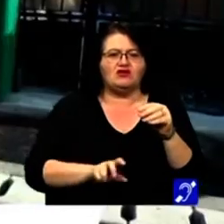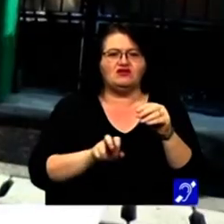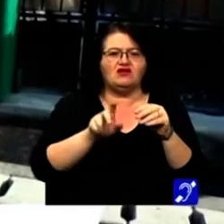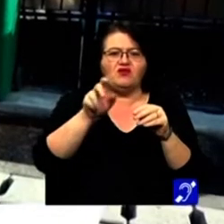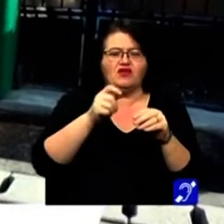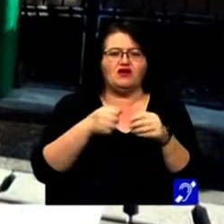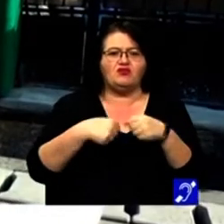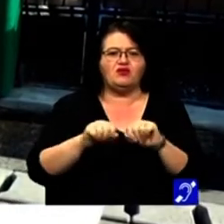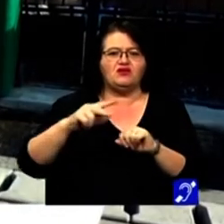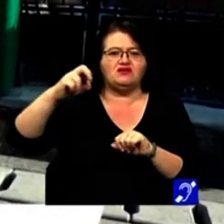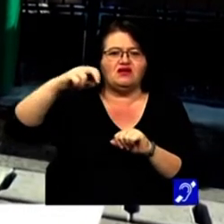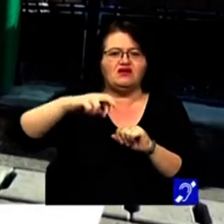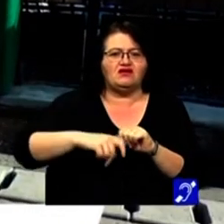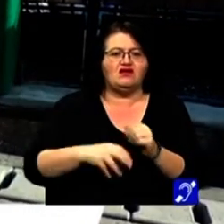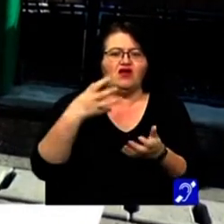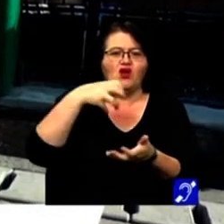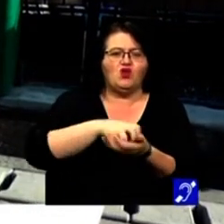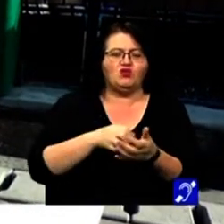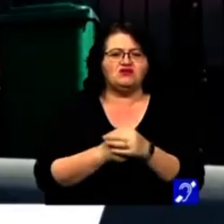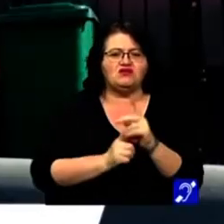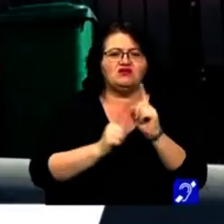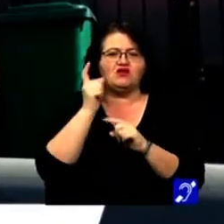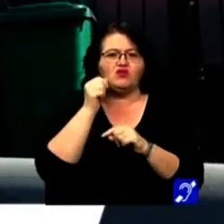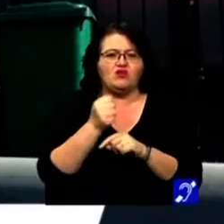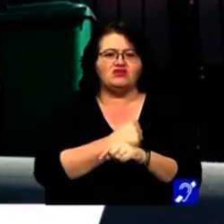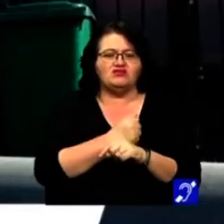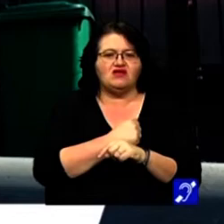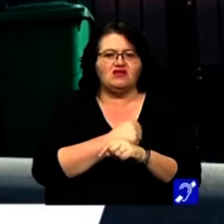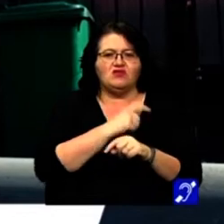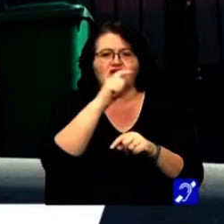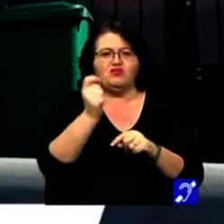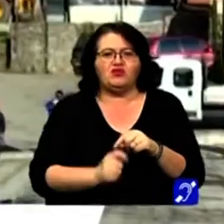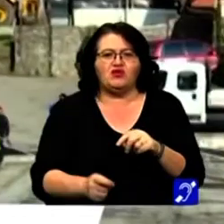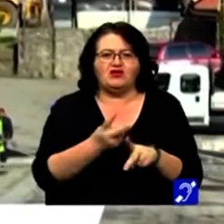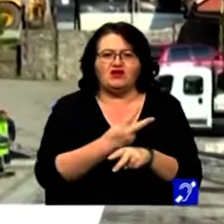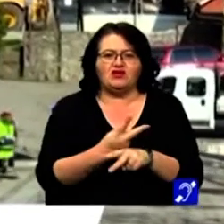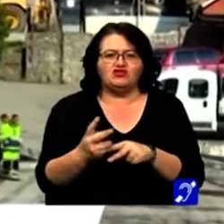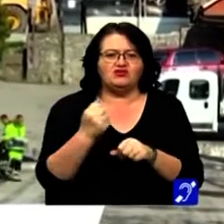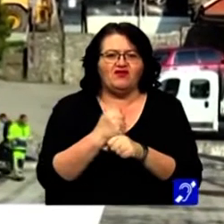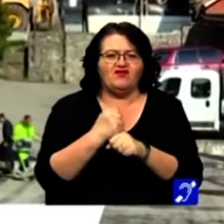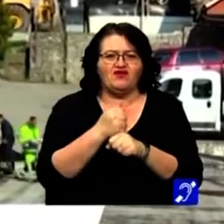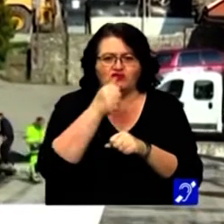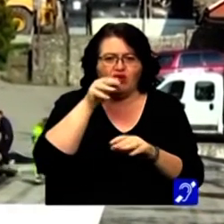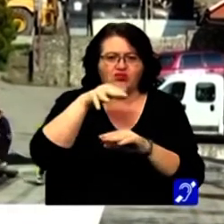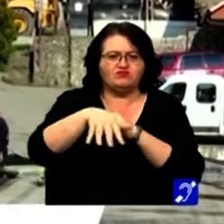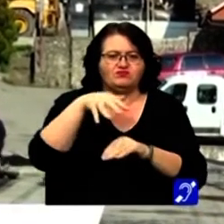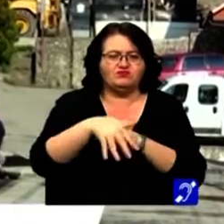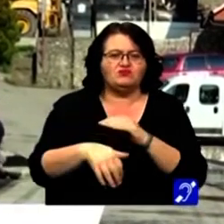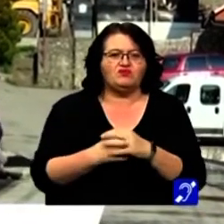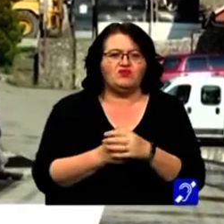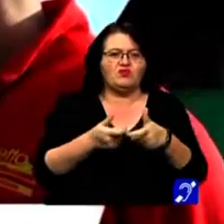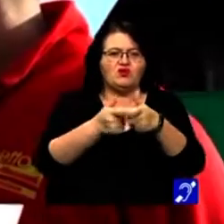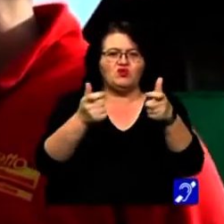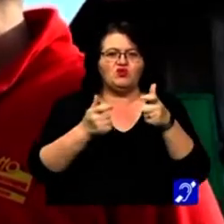ca proprietarii să coboare din drum la locuințe. Însă oamenii se tem că proiectarea defectuoasă le va provoca inundații. Cu